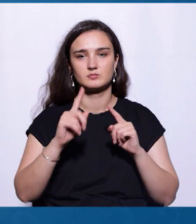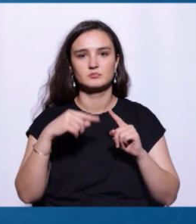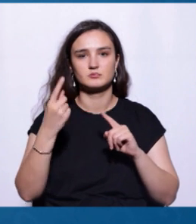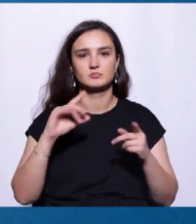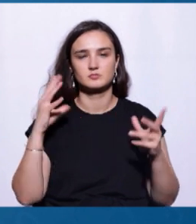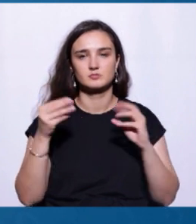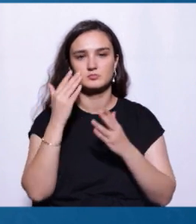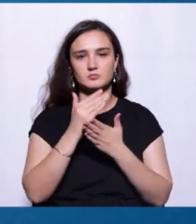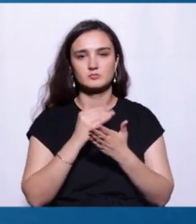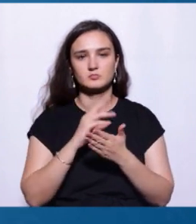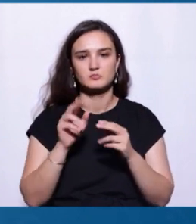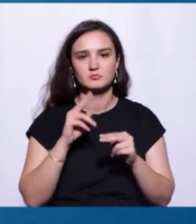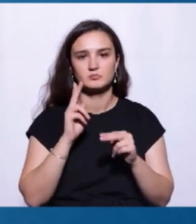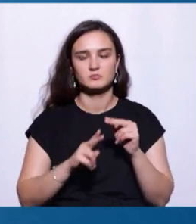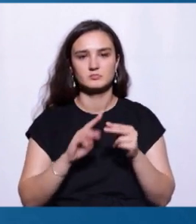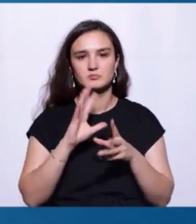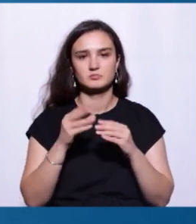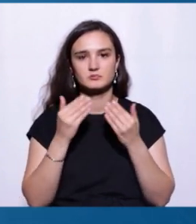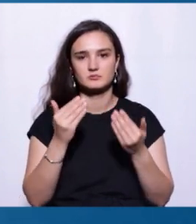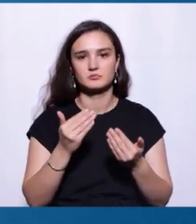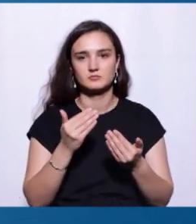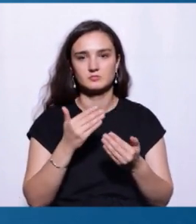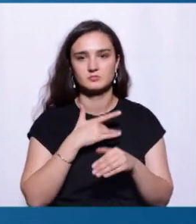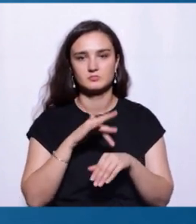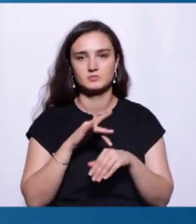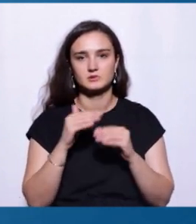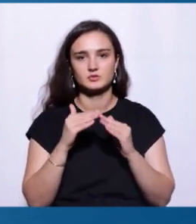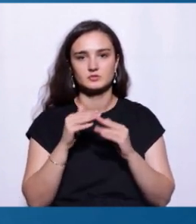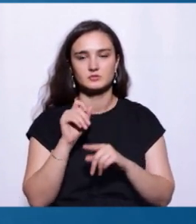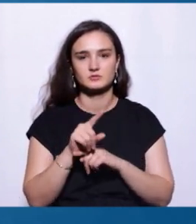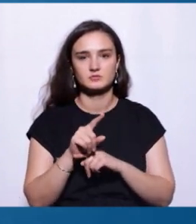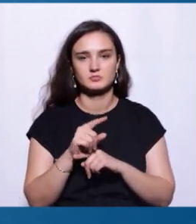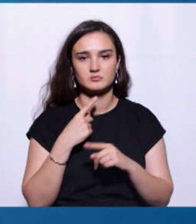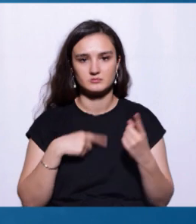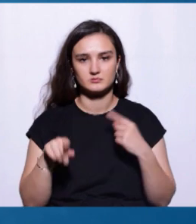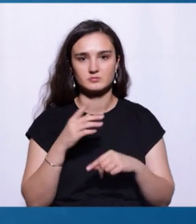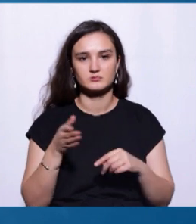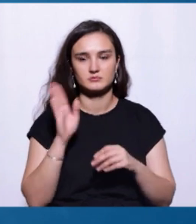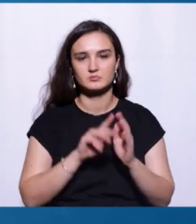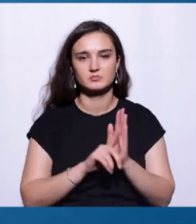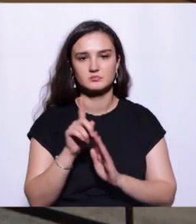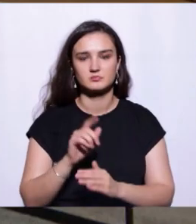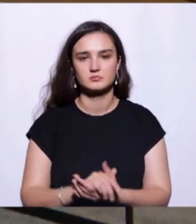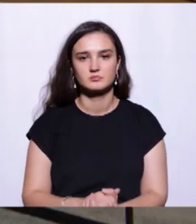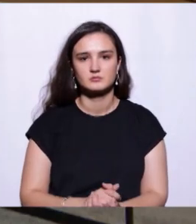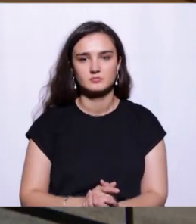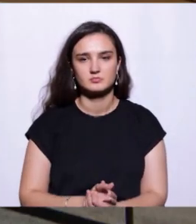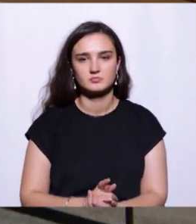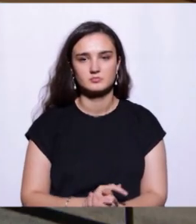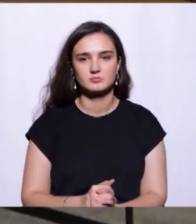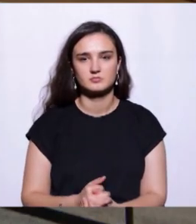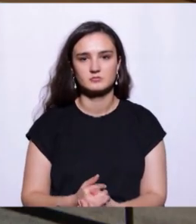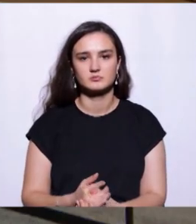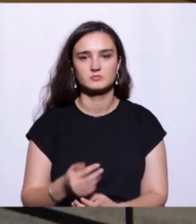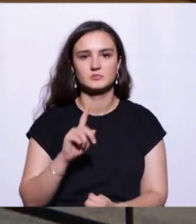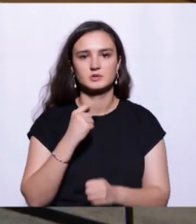შევაჯამებთ გაკვეთილს და დავასრულებთ ყველასათვის საყვარელი საშინაო დავალებით. Shall we start? Let's begin. Mr. Carter, what should you